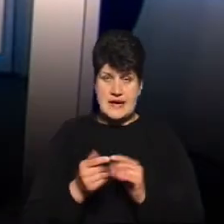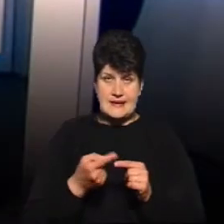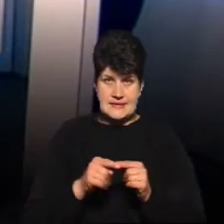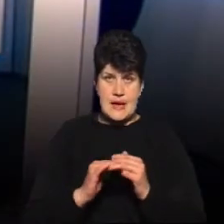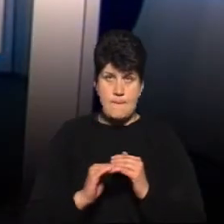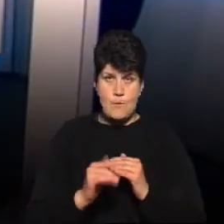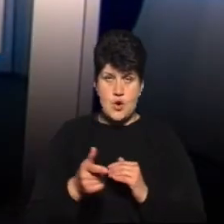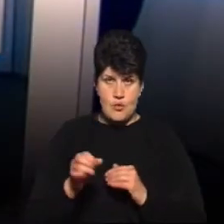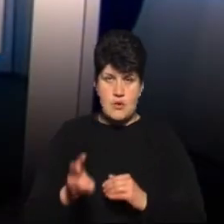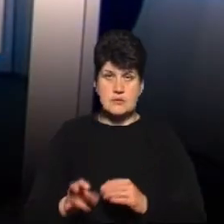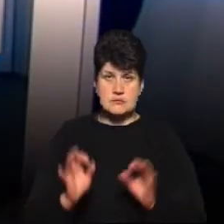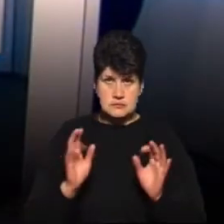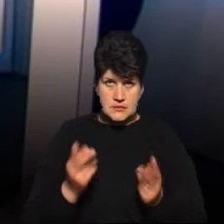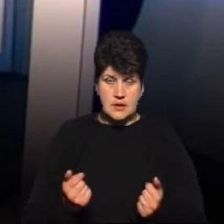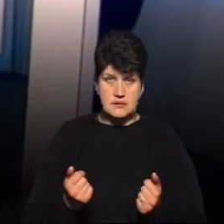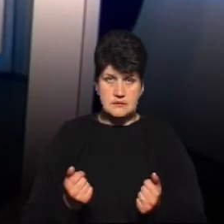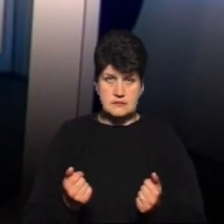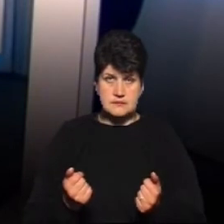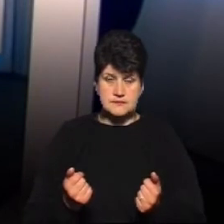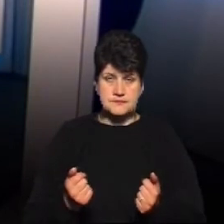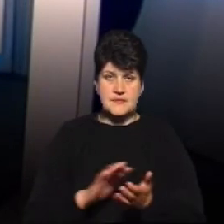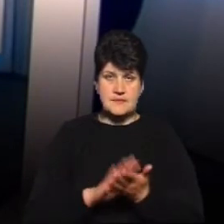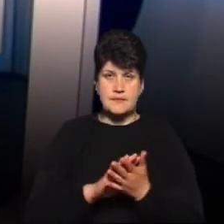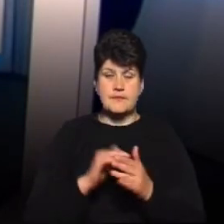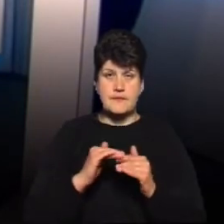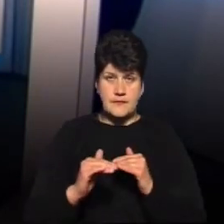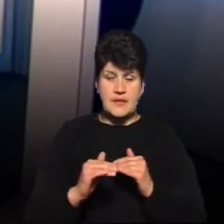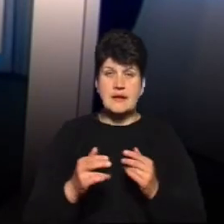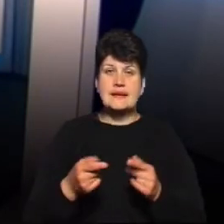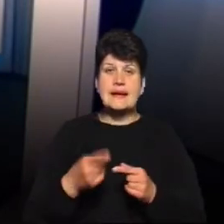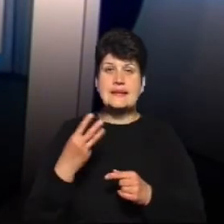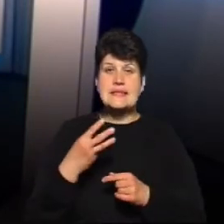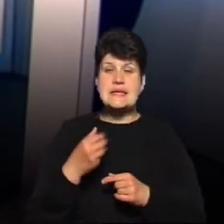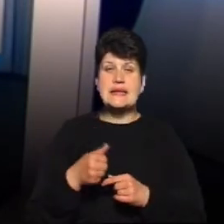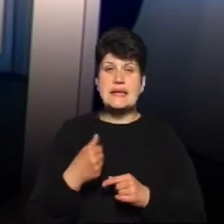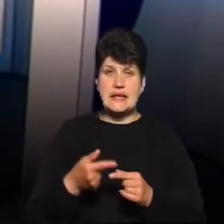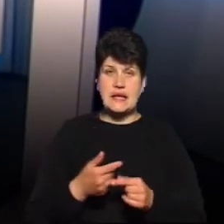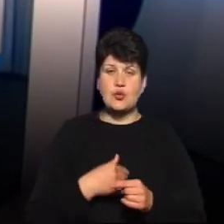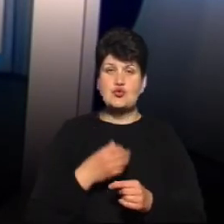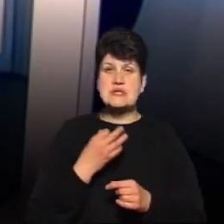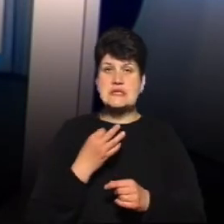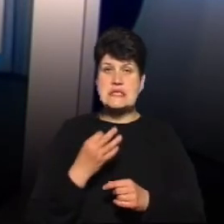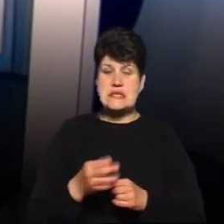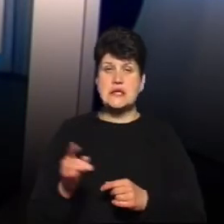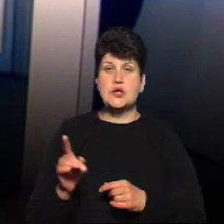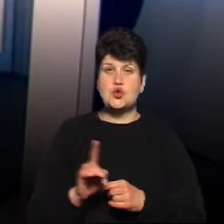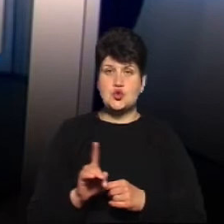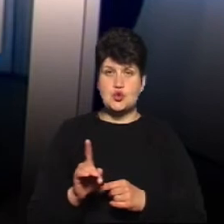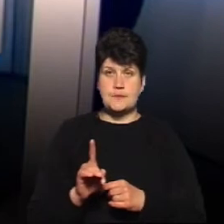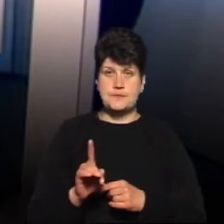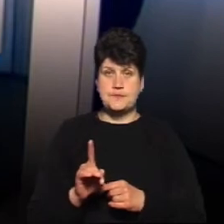ви дуже вірно звернули увагу на 30-й рік. Я хочу сказати, що